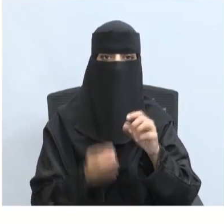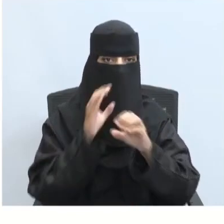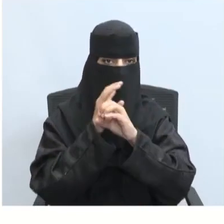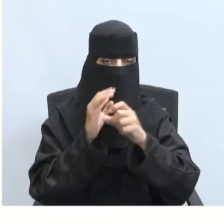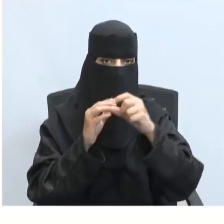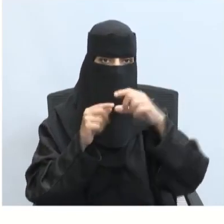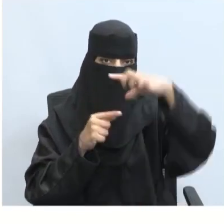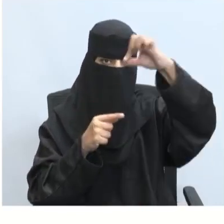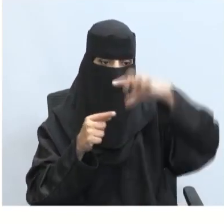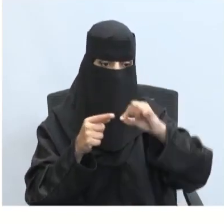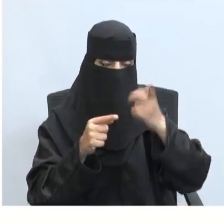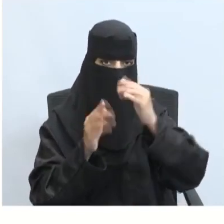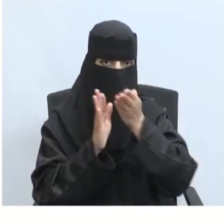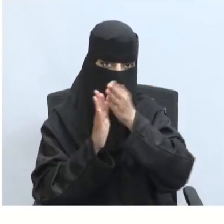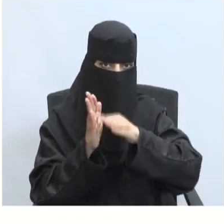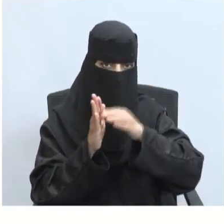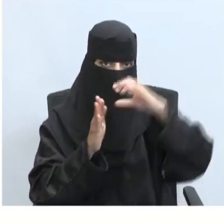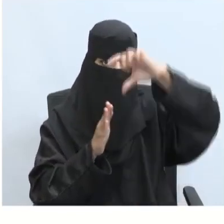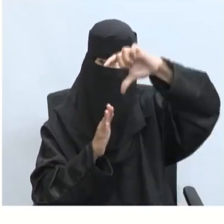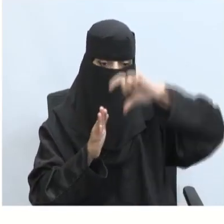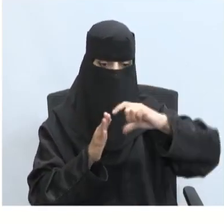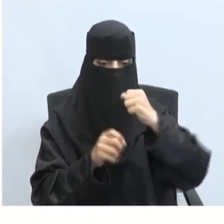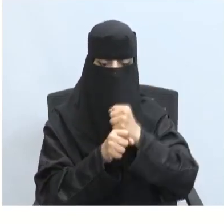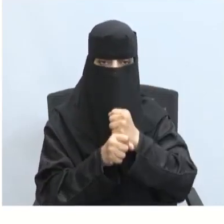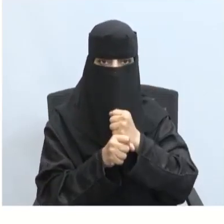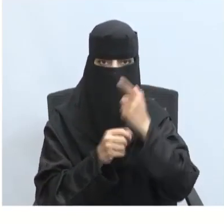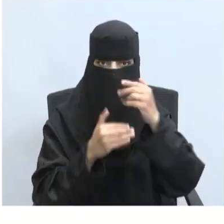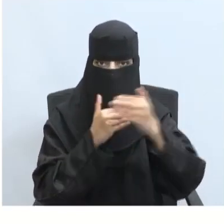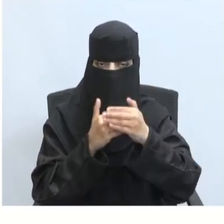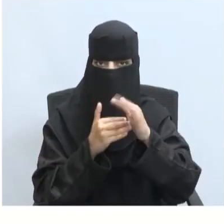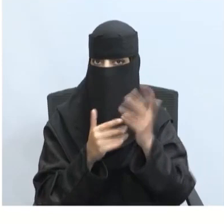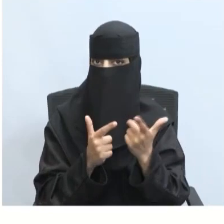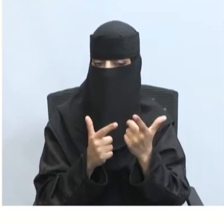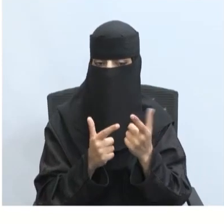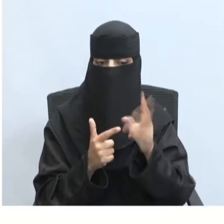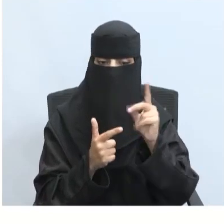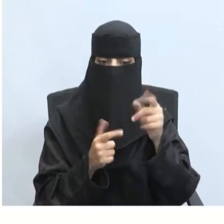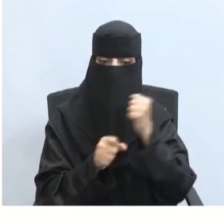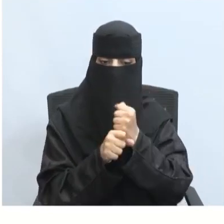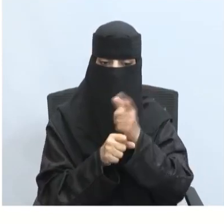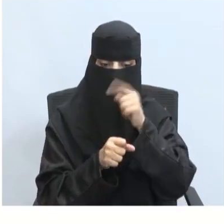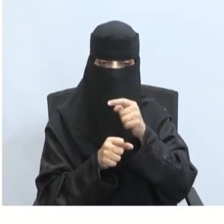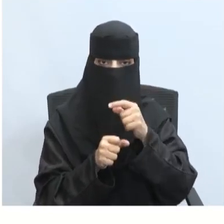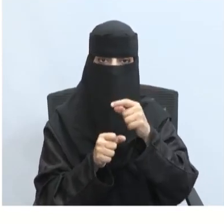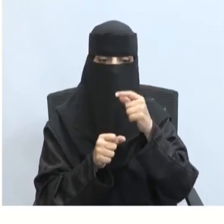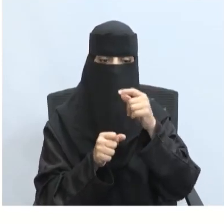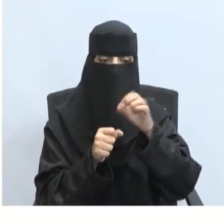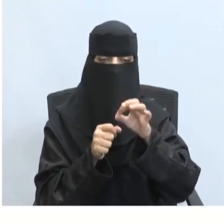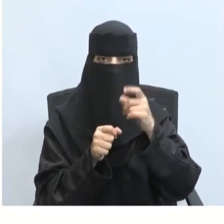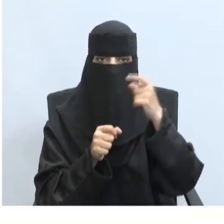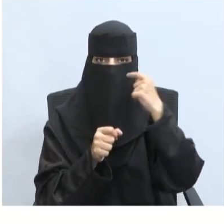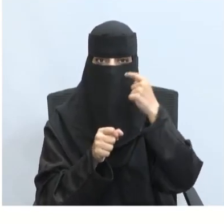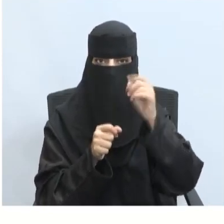المقعره ينبغي ان يستخدمها الشخص المصاب بقصر النظر وايها ينبغي ان يستخدمها الشخص